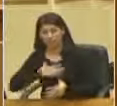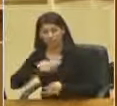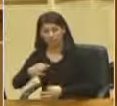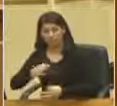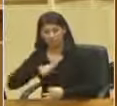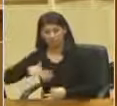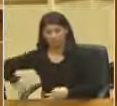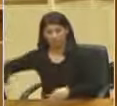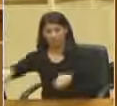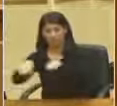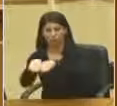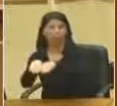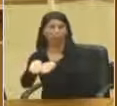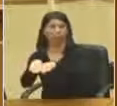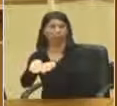εκπροσώπηση του λαού ισοτίμως.